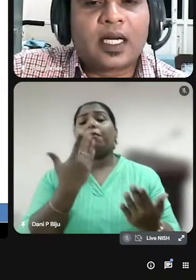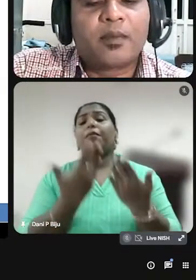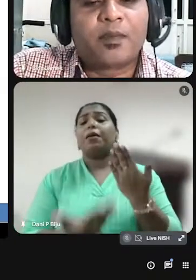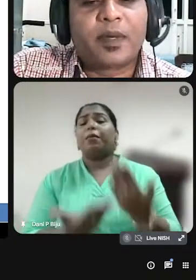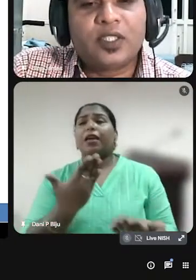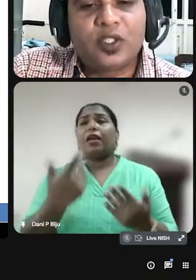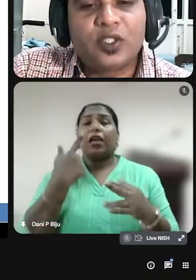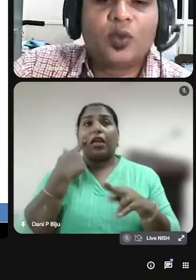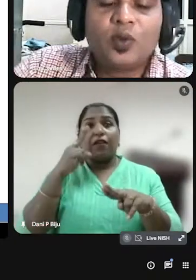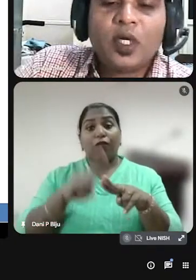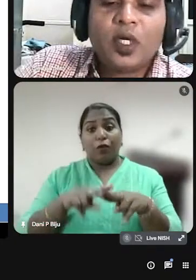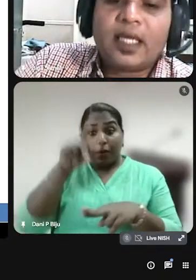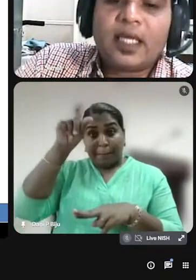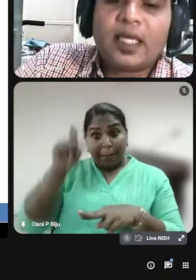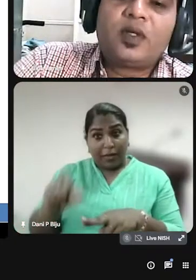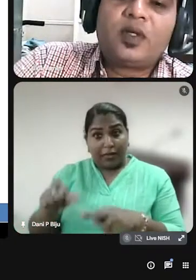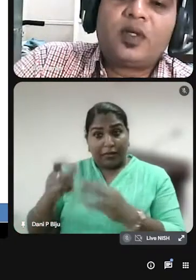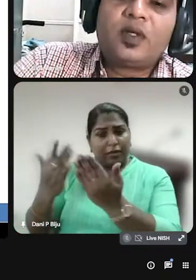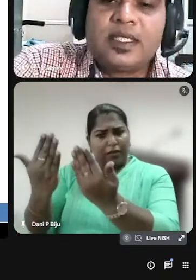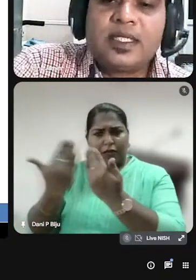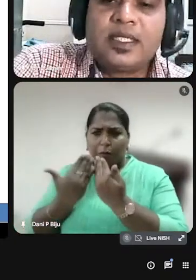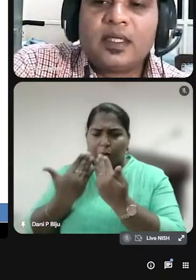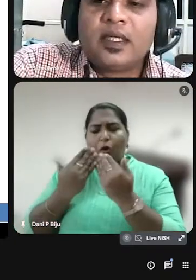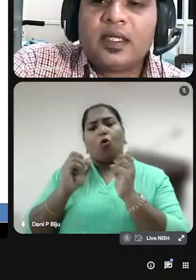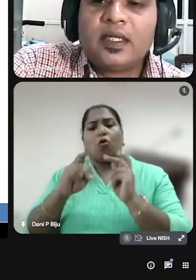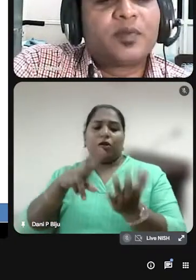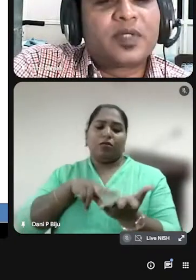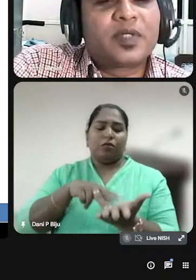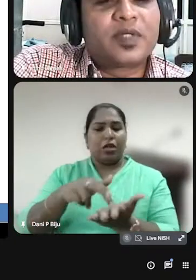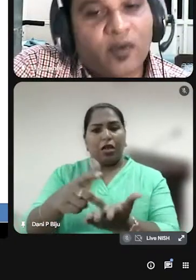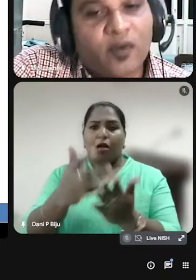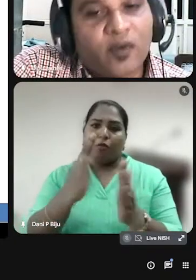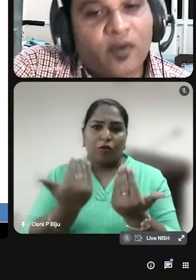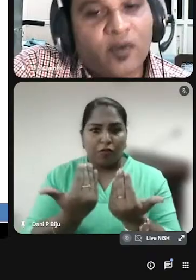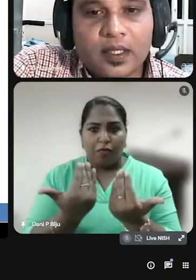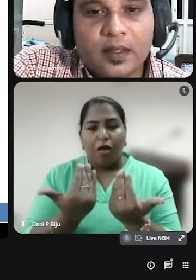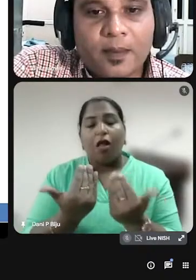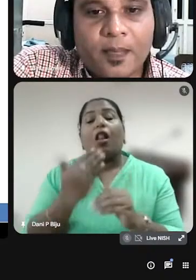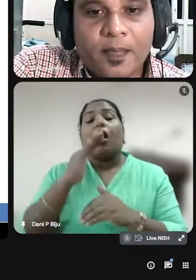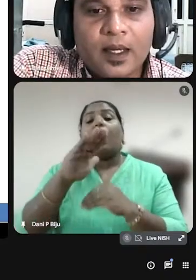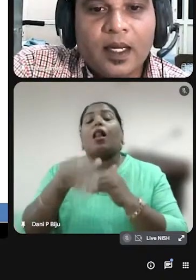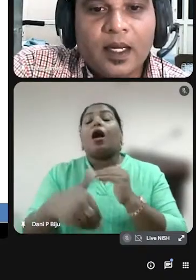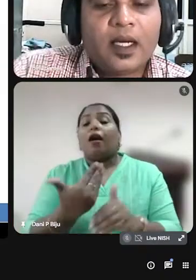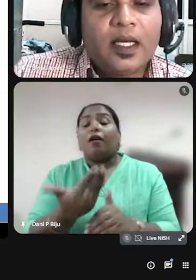നമുക്ക് നടക്കാൻ പറ്റുന്നുള്ളൂ എന്നുള്ള ഒരു സ്റ്റേജാണ് ശരിക്കും സ്റ്റേജ് 4 എന്ന് പറയുന്നത്.